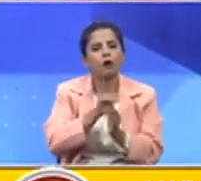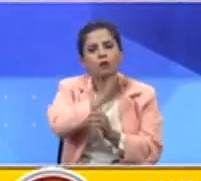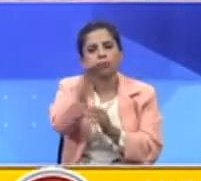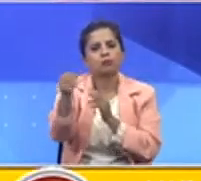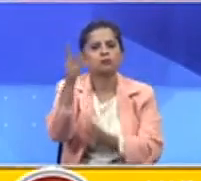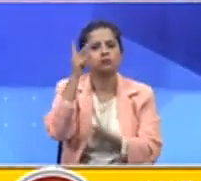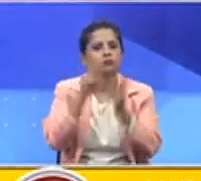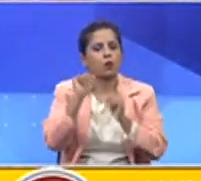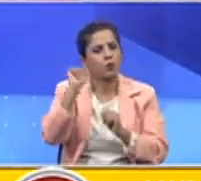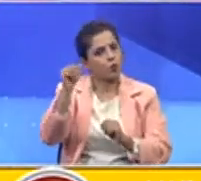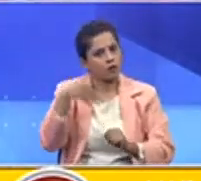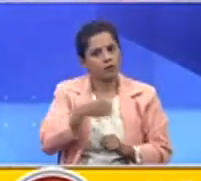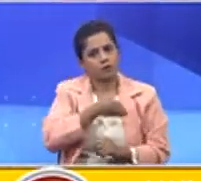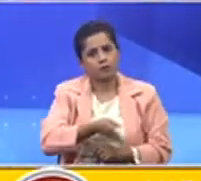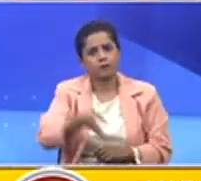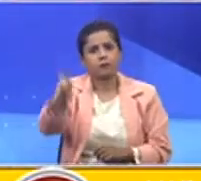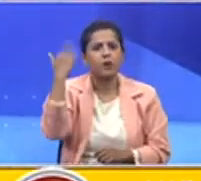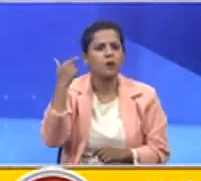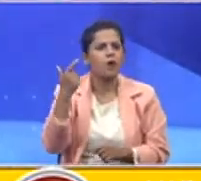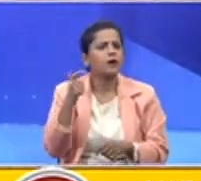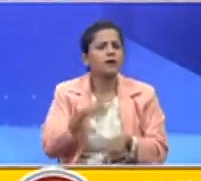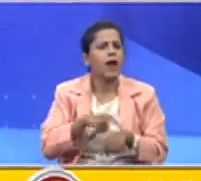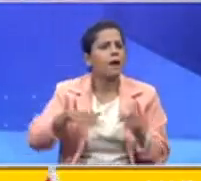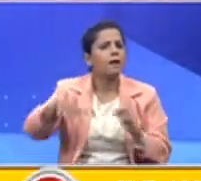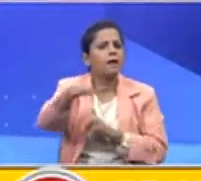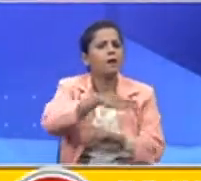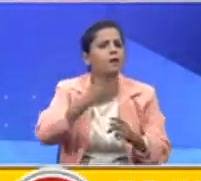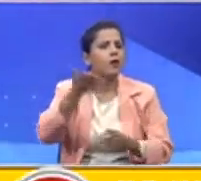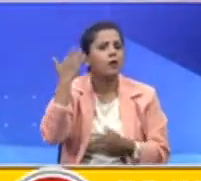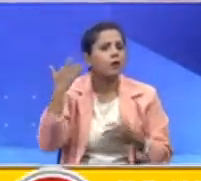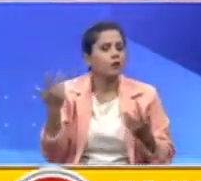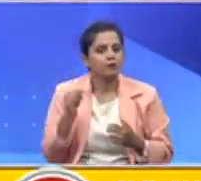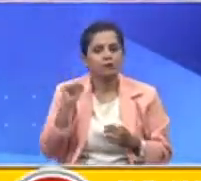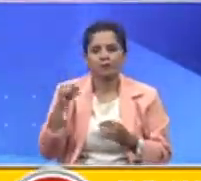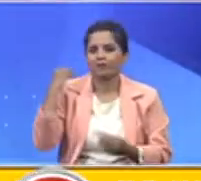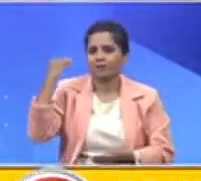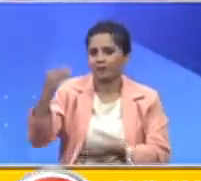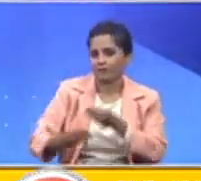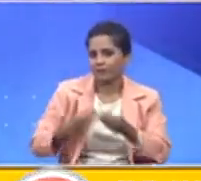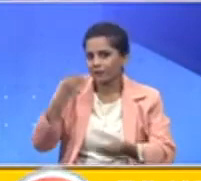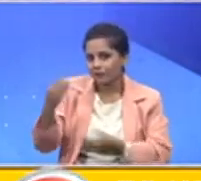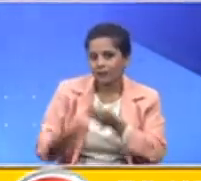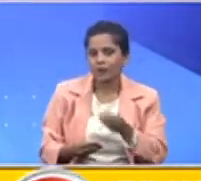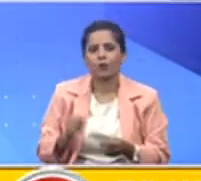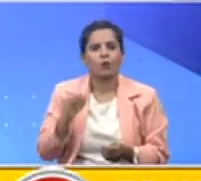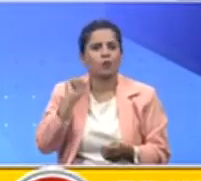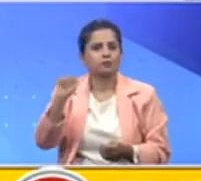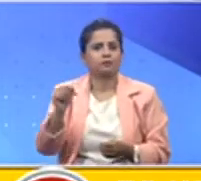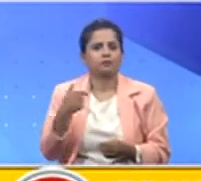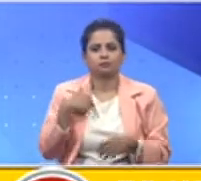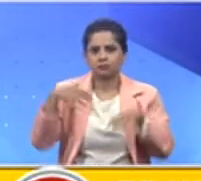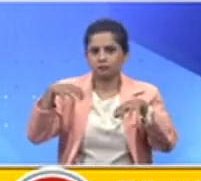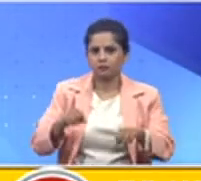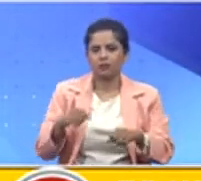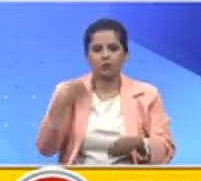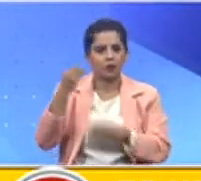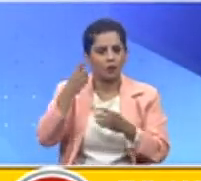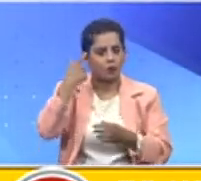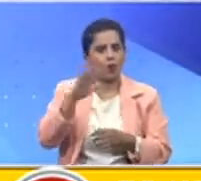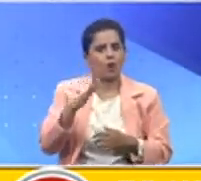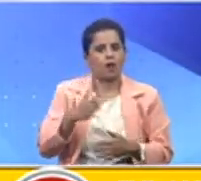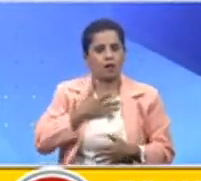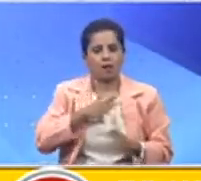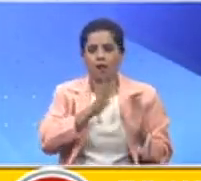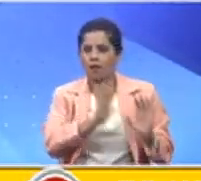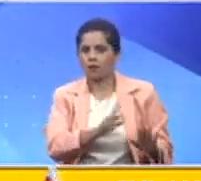तो उस समय क्या माहूर था अपनी परंपराओं अपनी धरोहरों को जीवन रखने के लिए